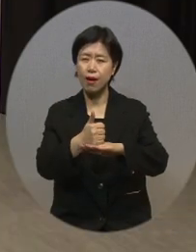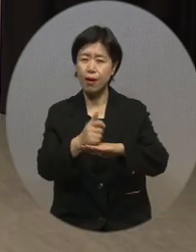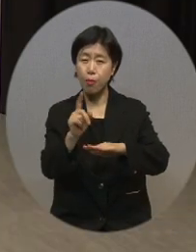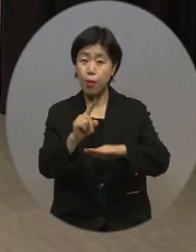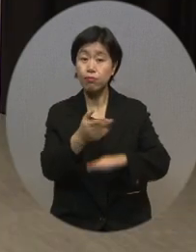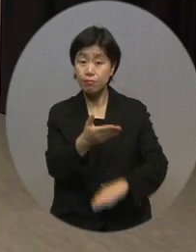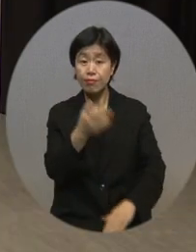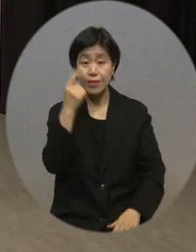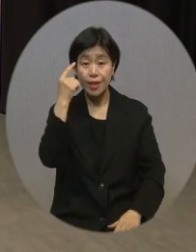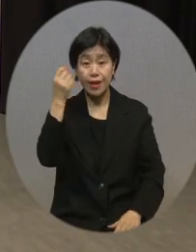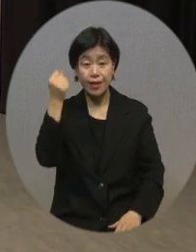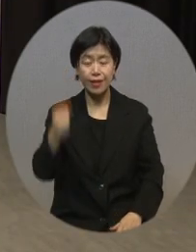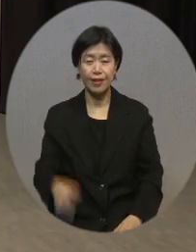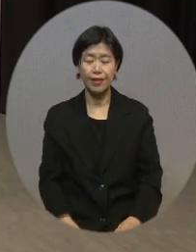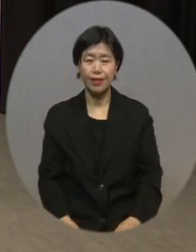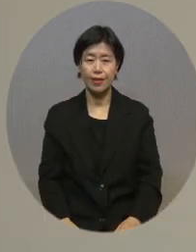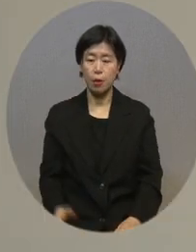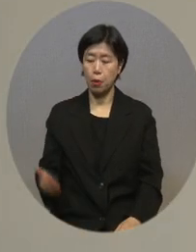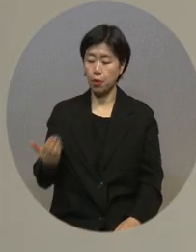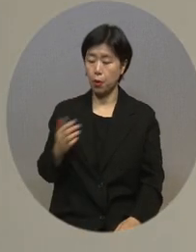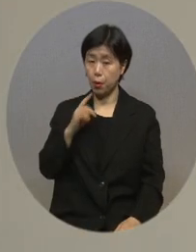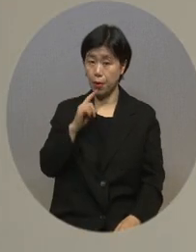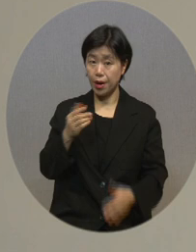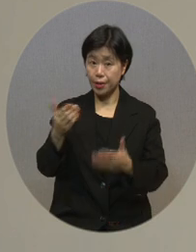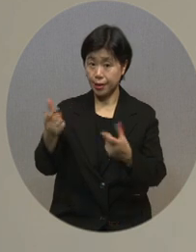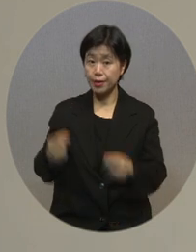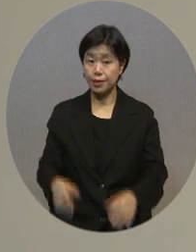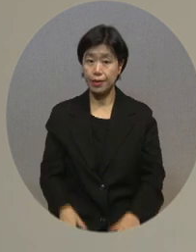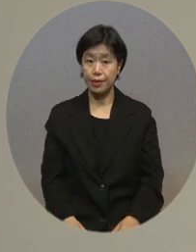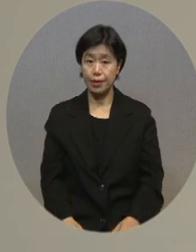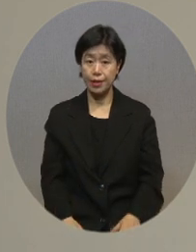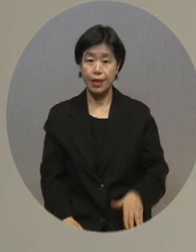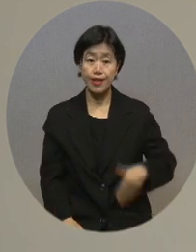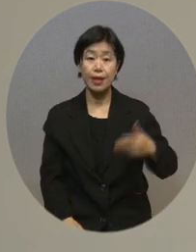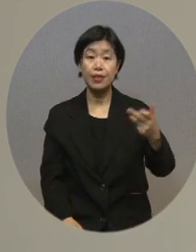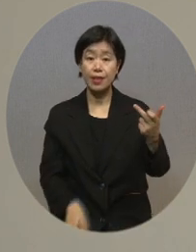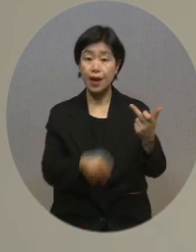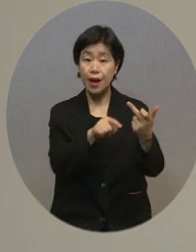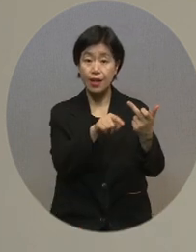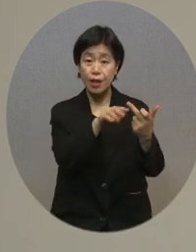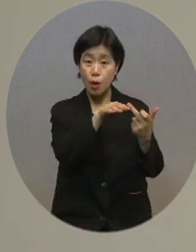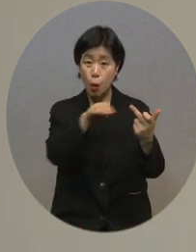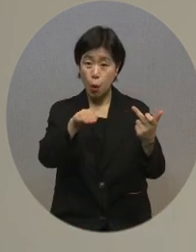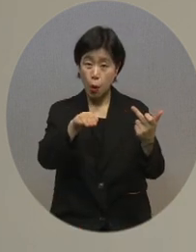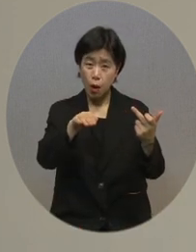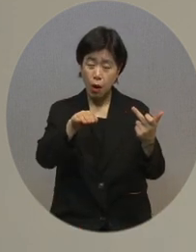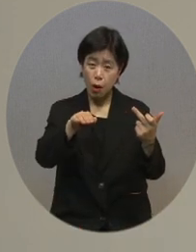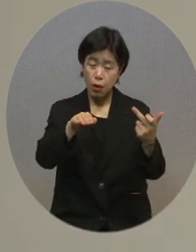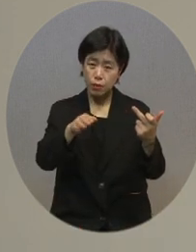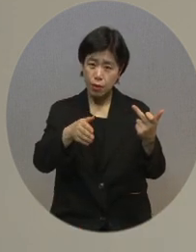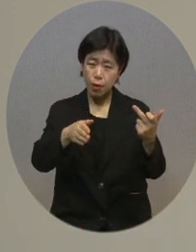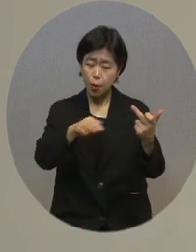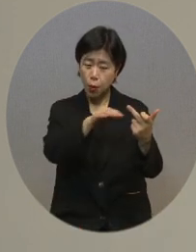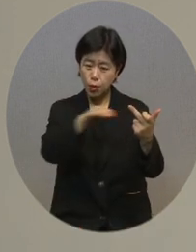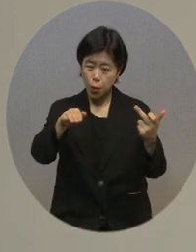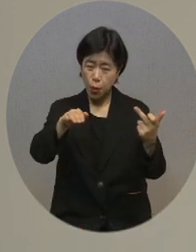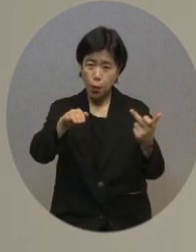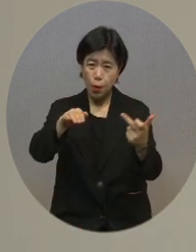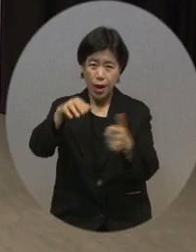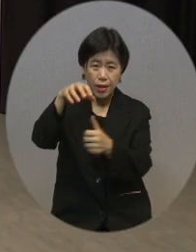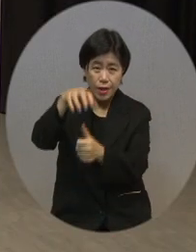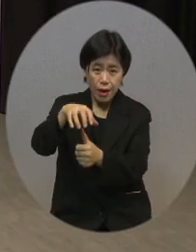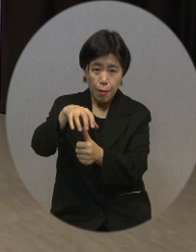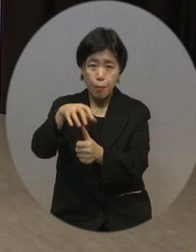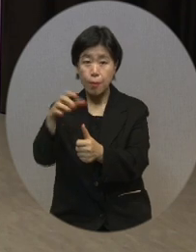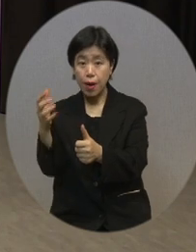네. 아까 말씀드린 남산고도 제한 완화하는 거 그 30년 만에 이룩한 게 가장 크고요. 두